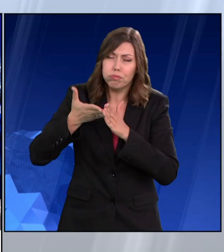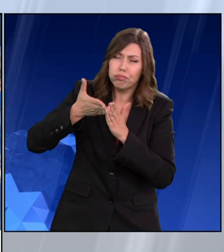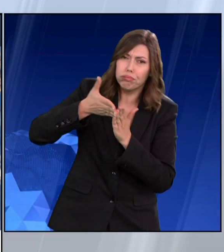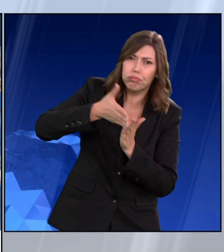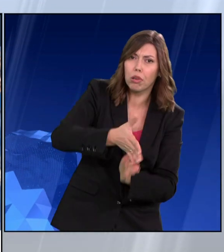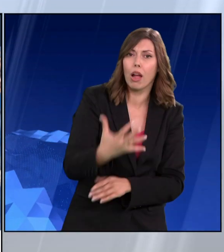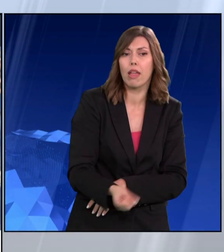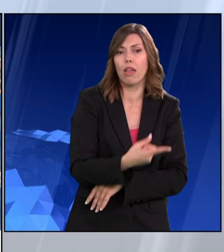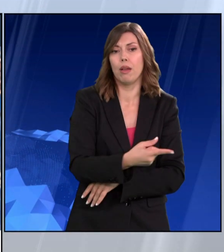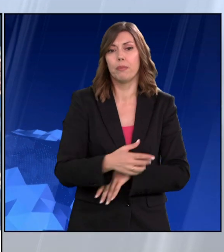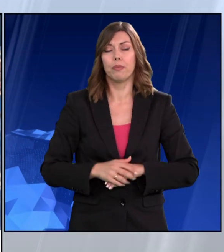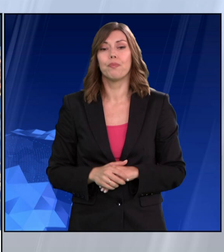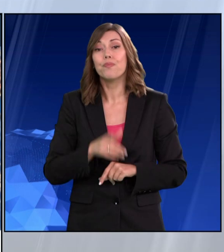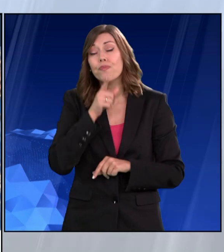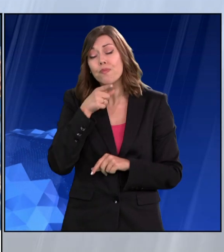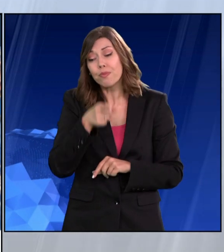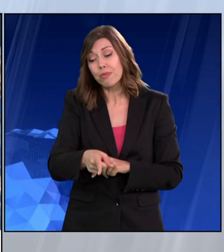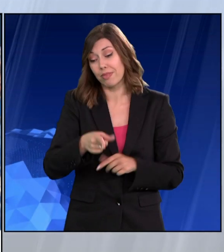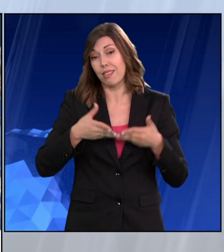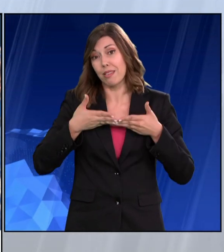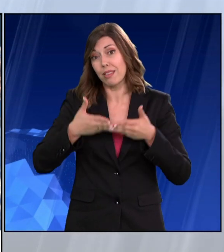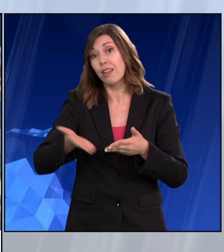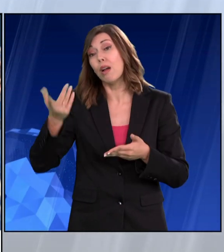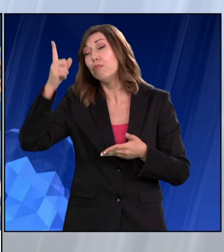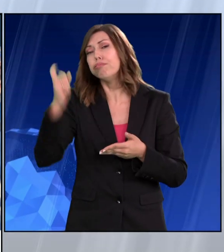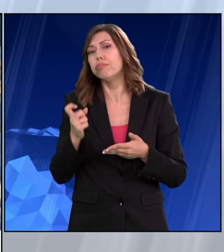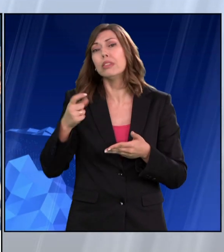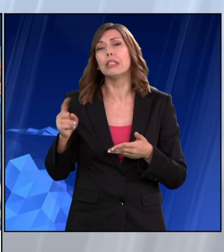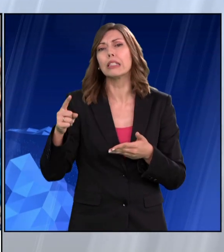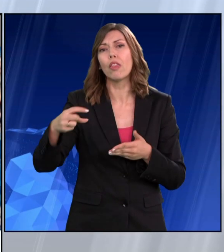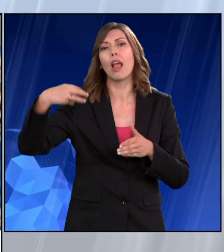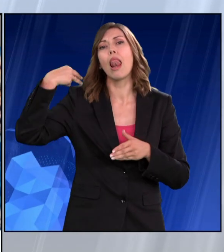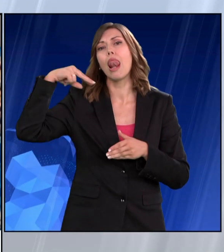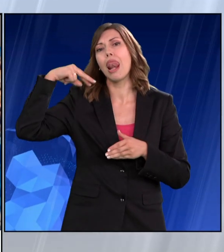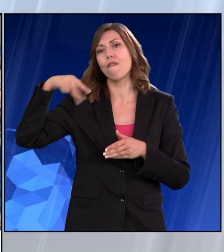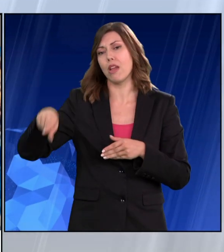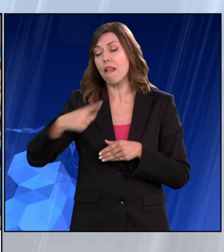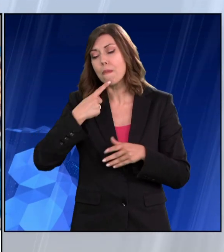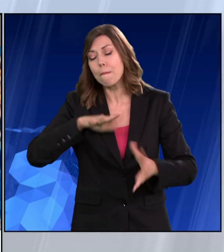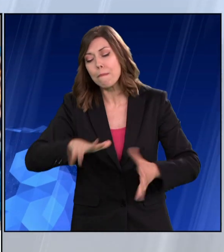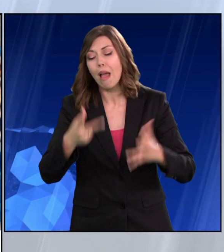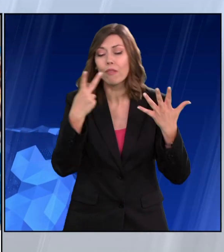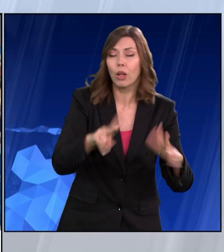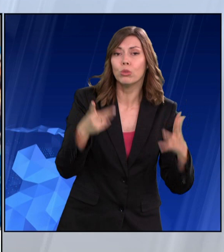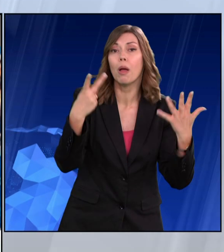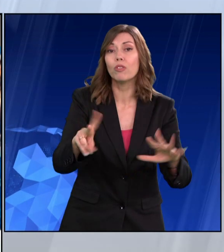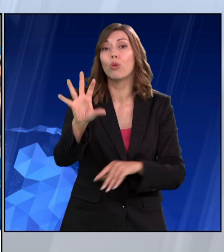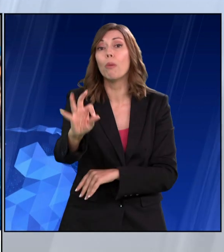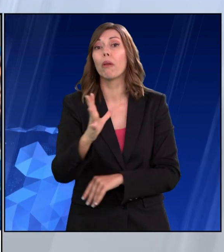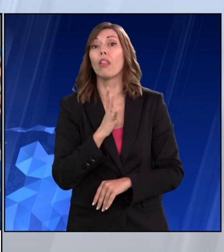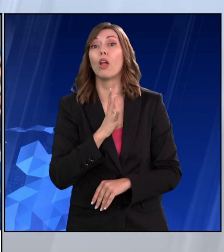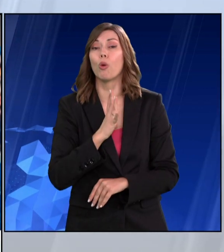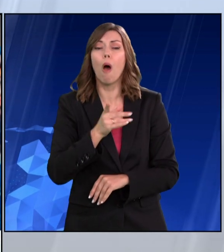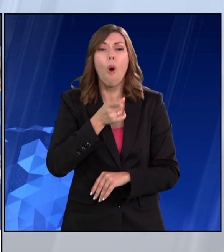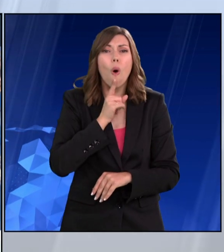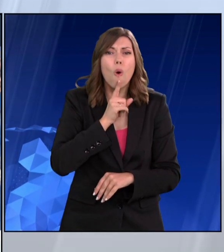αλυφτικό. Στο μοιραίο ταξίδι από τη Λιβύη, οι μαρτυρίες μιλούν για 700 με 750 επιβαίνοντες, όπως ακριβώς έγινε με αυτό το σχεδόν